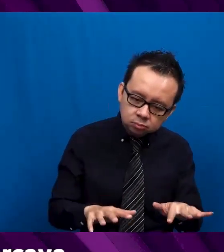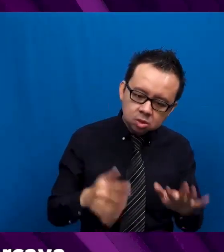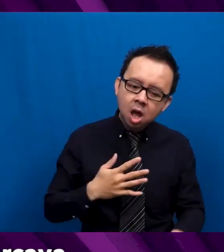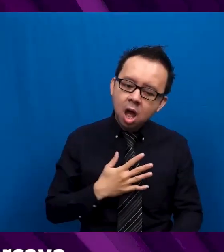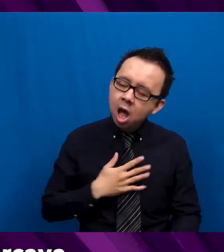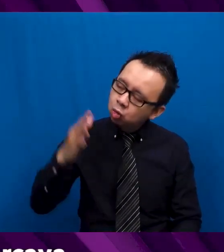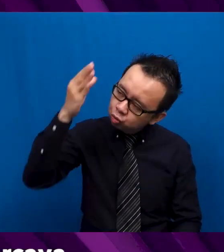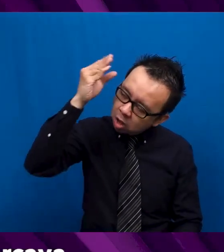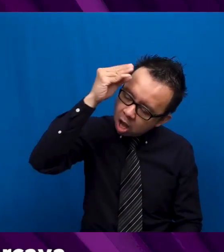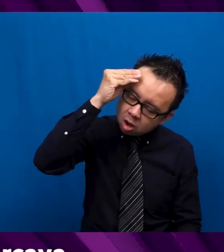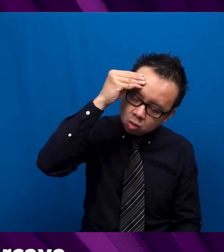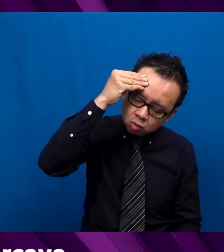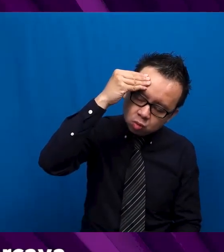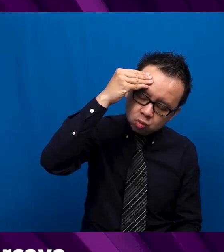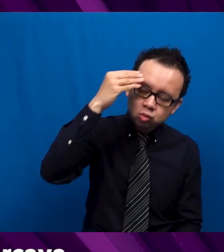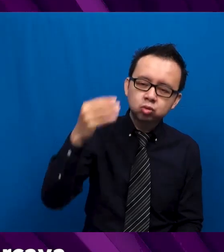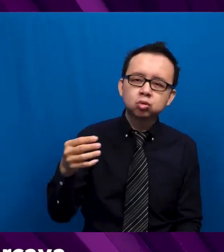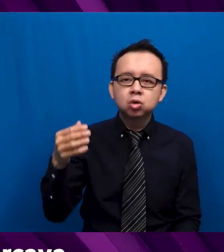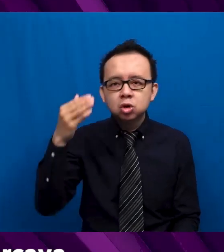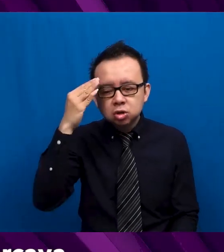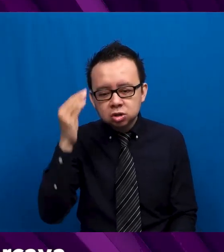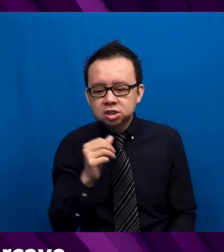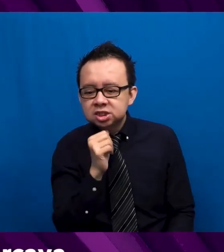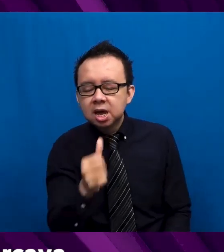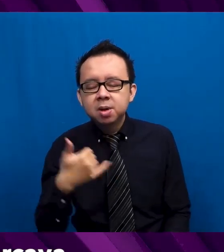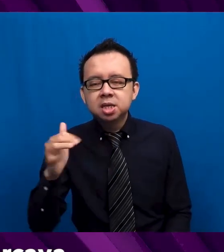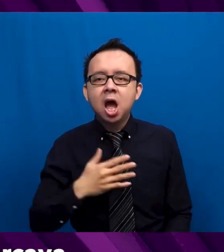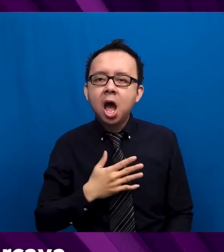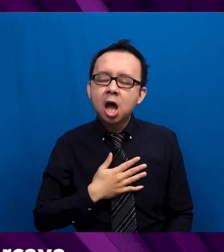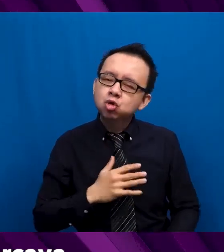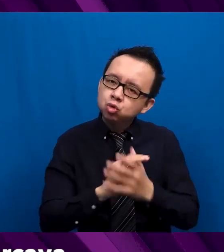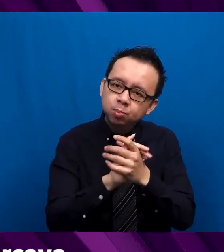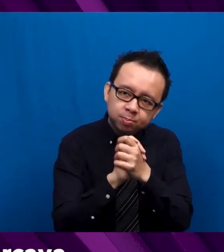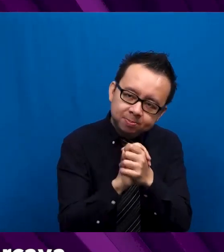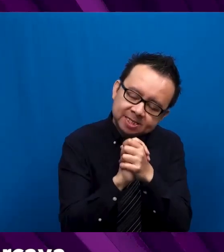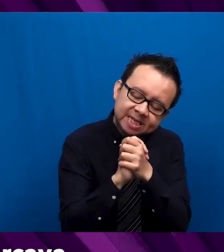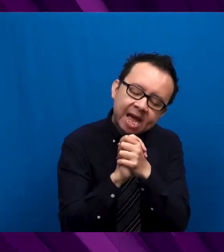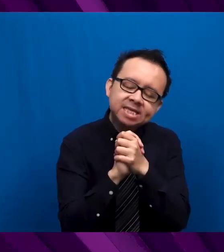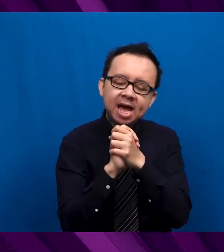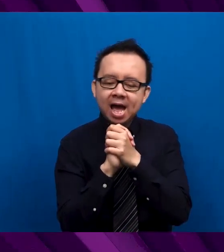Ku tahu siapa yang ku percaya,